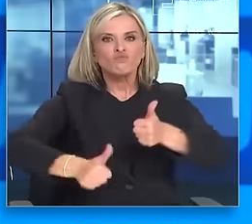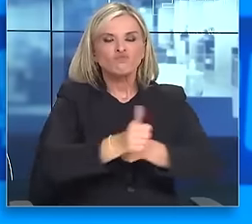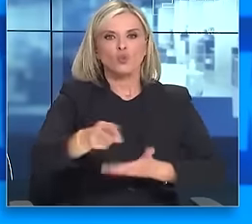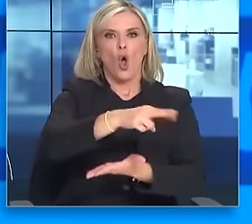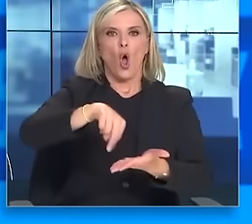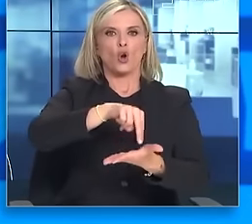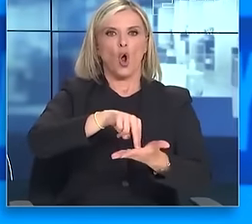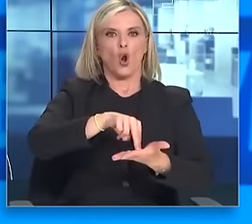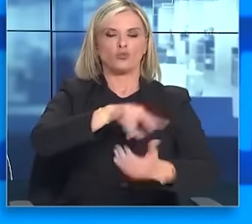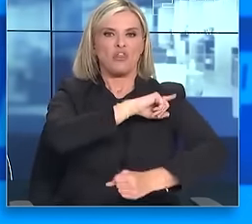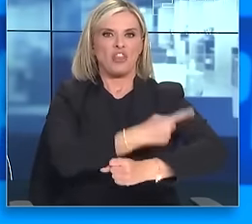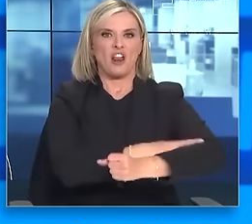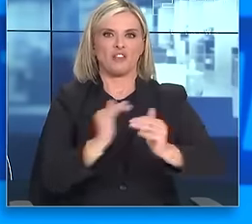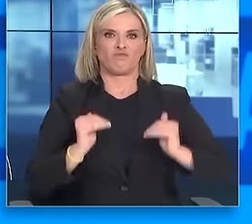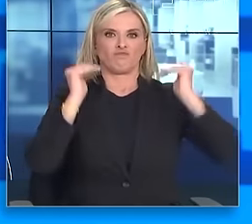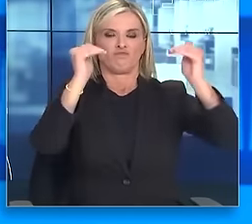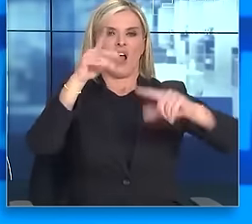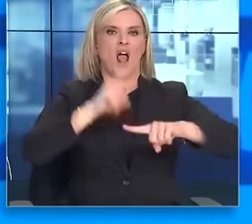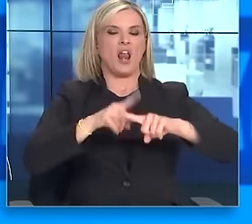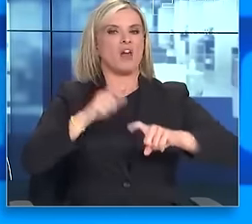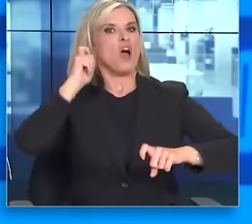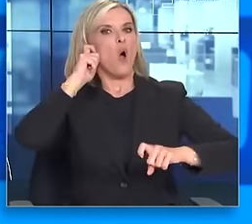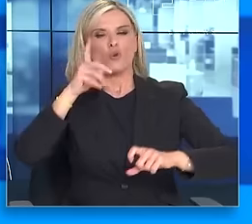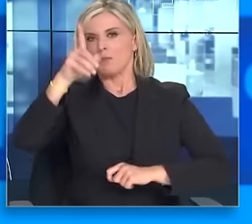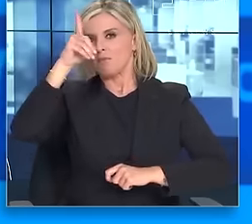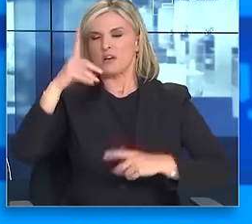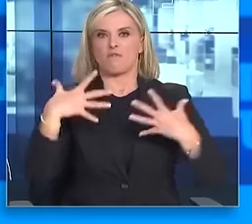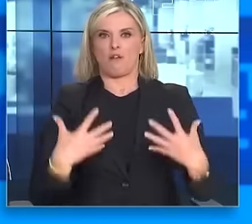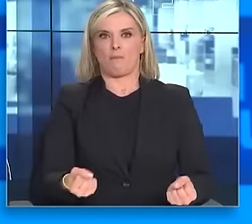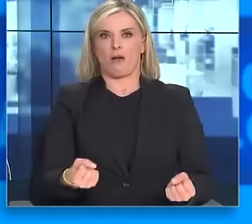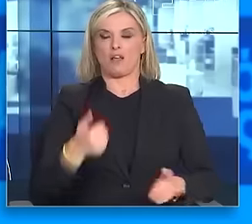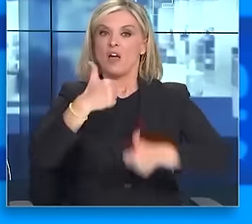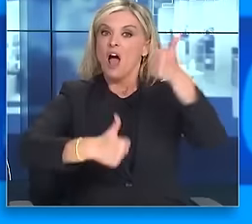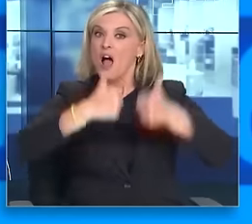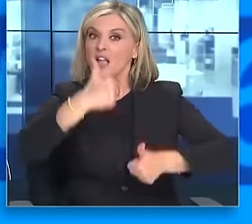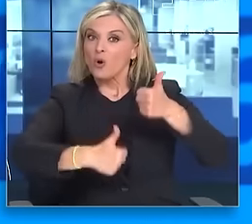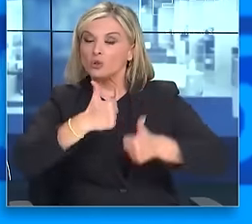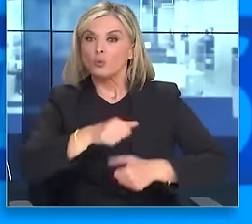να πρωταγωνιστούμε. Δεν θα μπορούμε να πρωταγωνιστούμε παντού, αλλά υπάρχουν τομείς στους οποίους μπορούμε να πρωταγωνιστούμε.